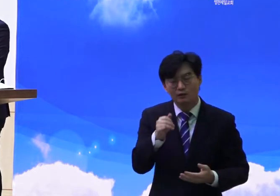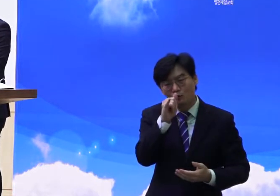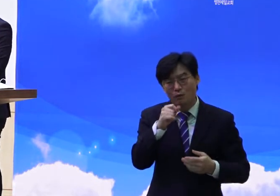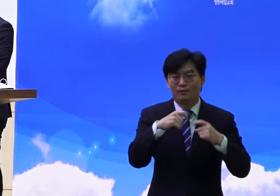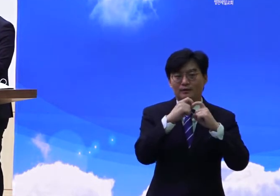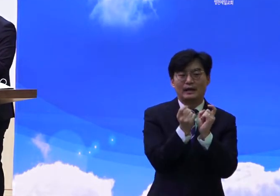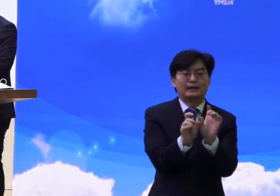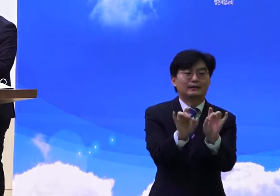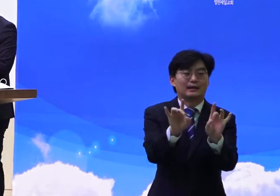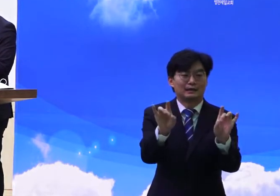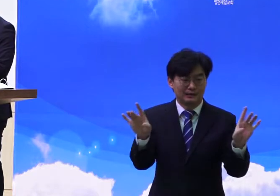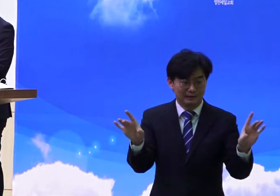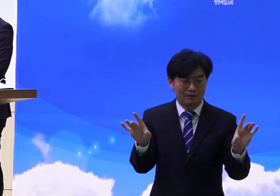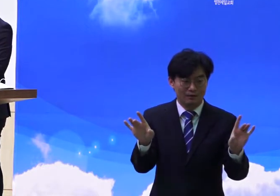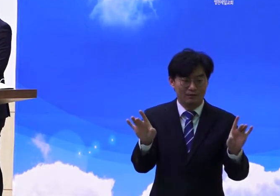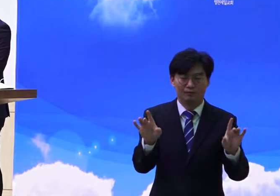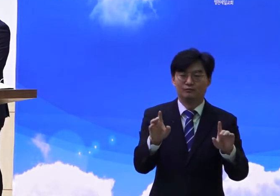될 것입니다.